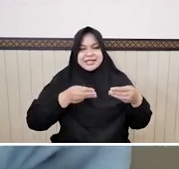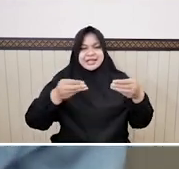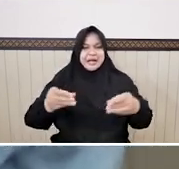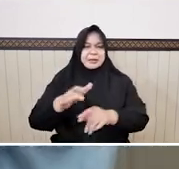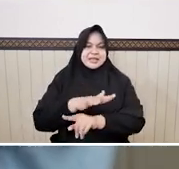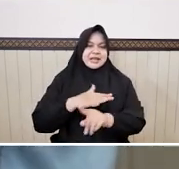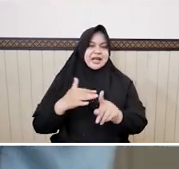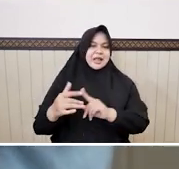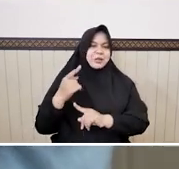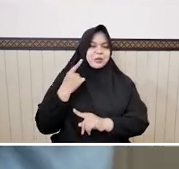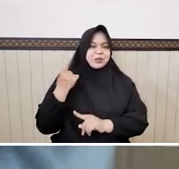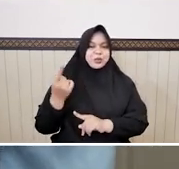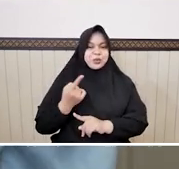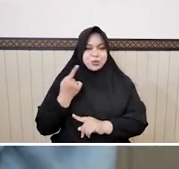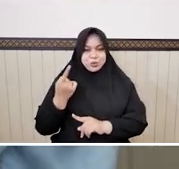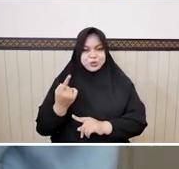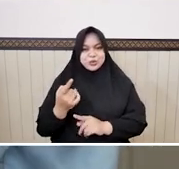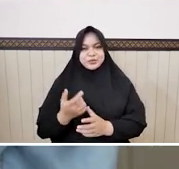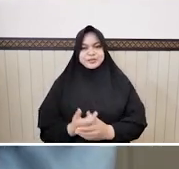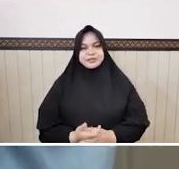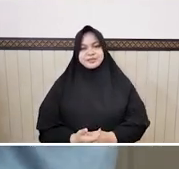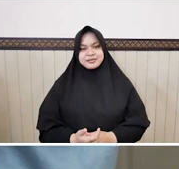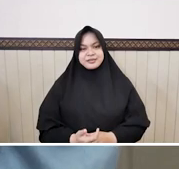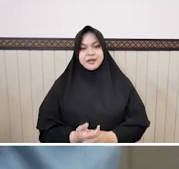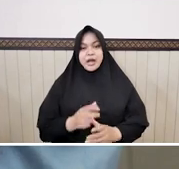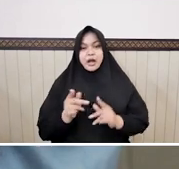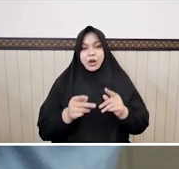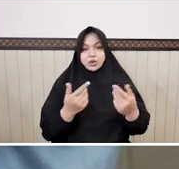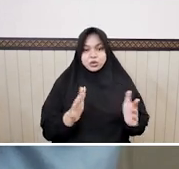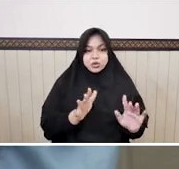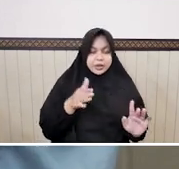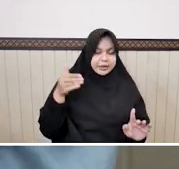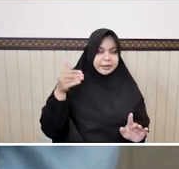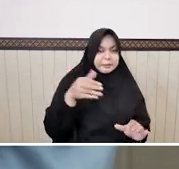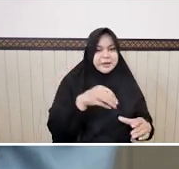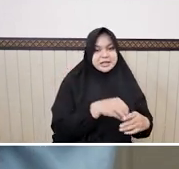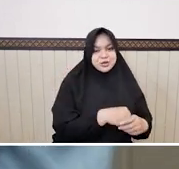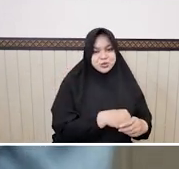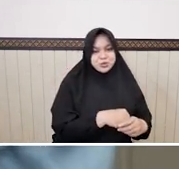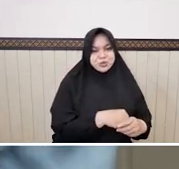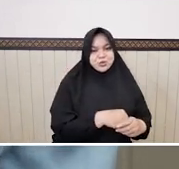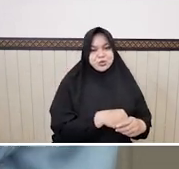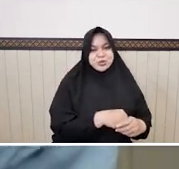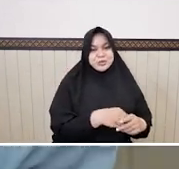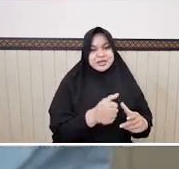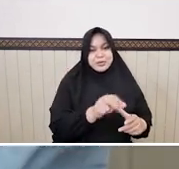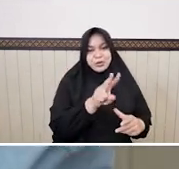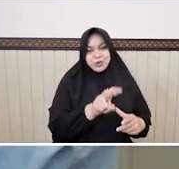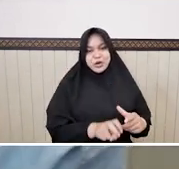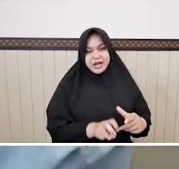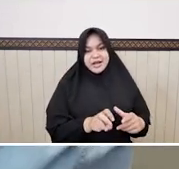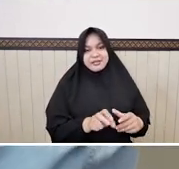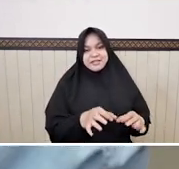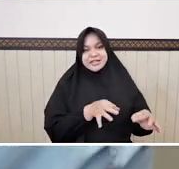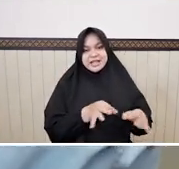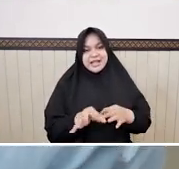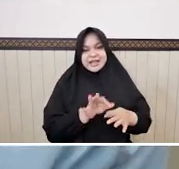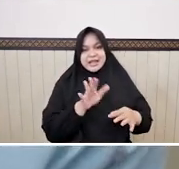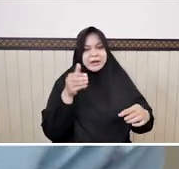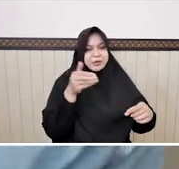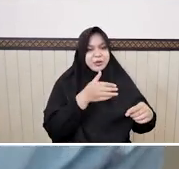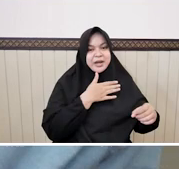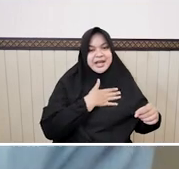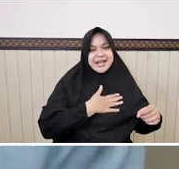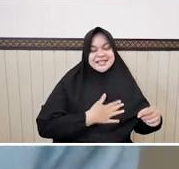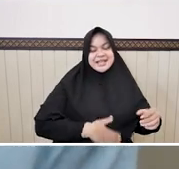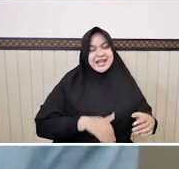itu publik dan yang keempat yang paling penting ketika dia sudah mencapai masuk dan menggunakan fasilitas dia tidak menjadi objek belas